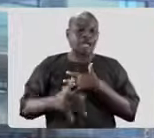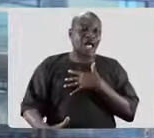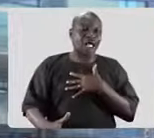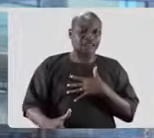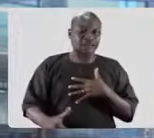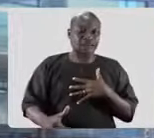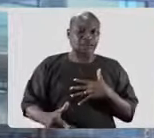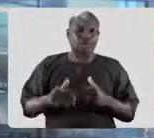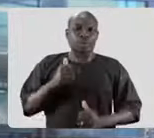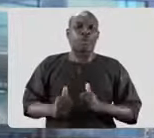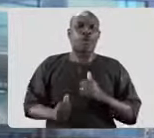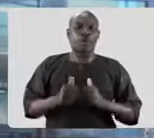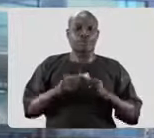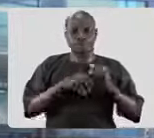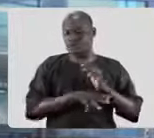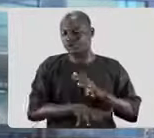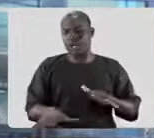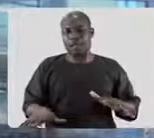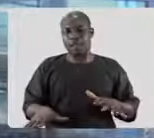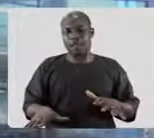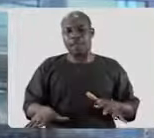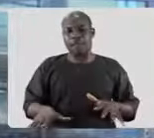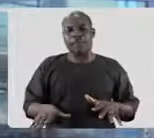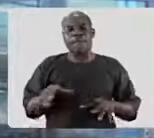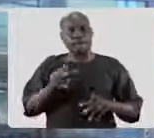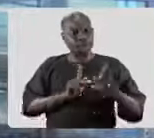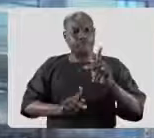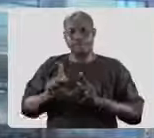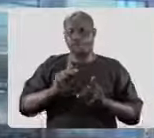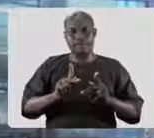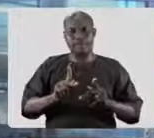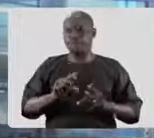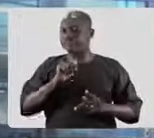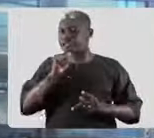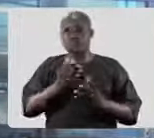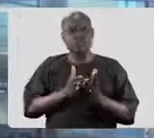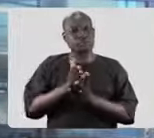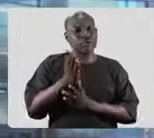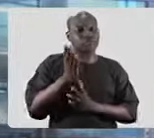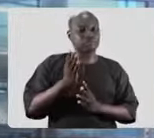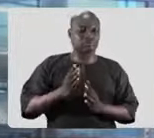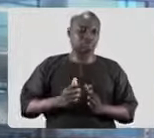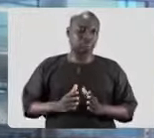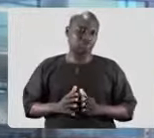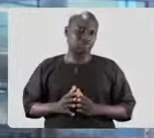blood shed of innocent people is unacceptable.